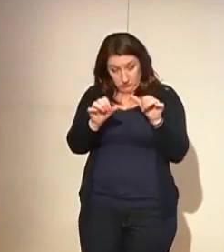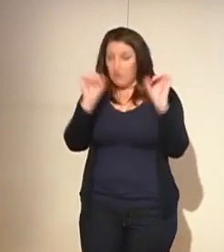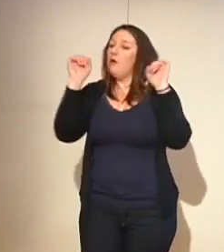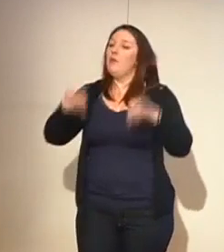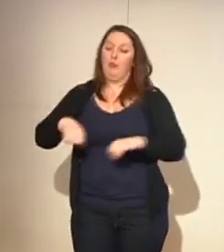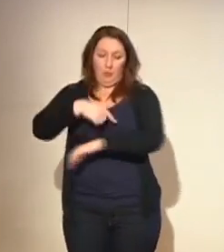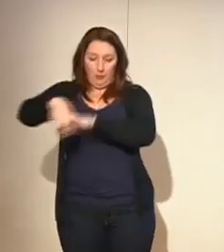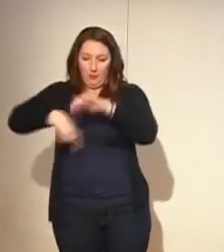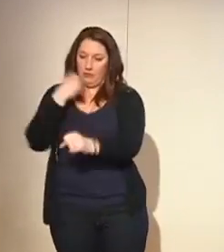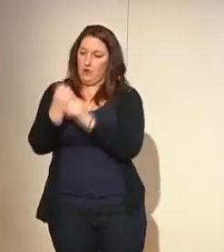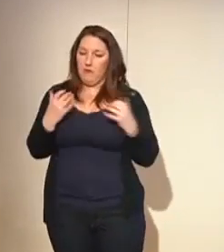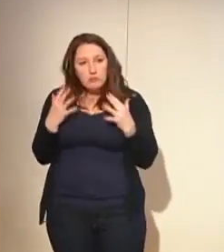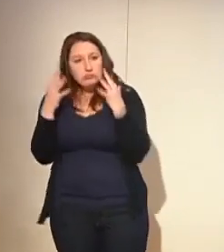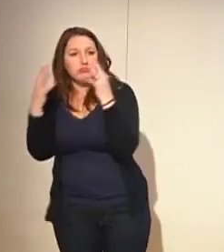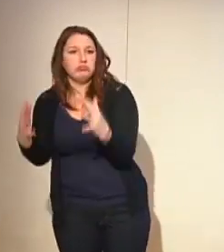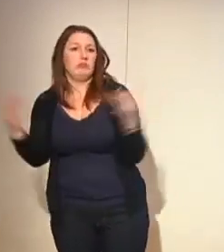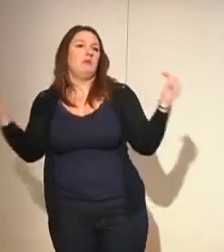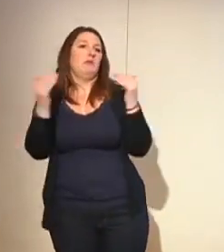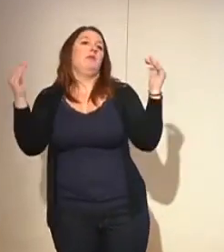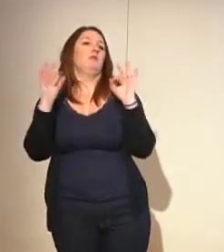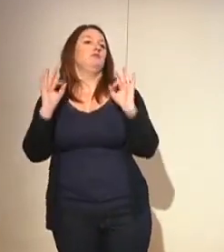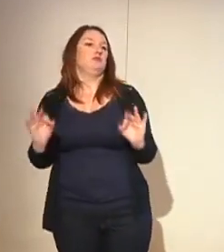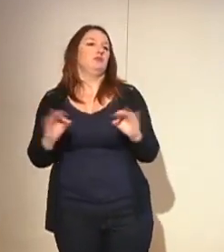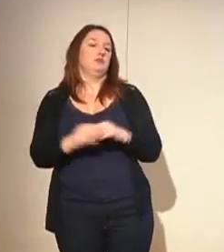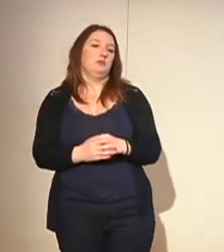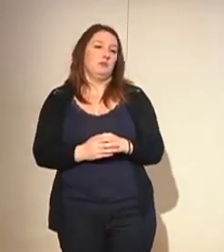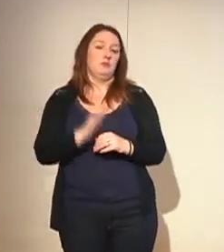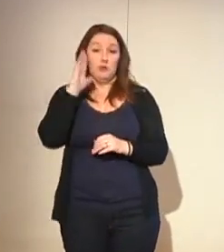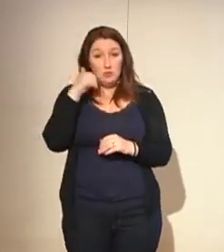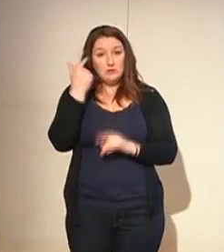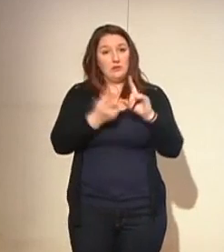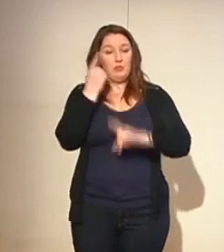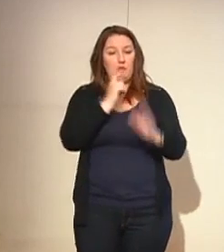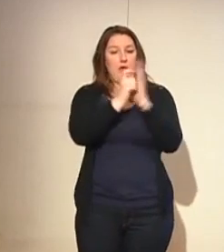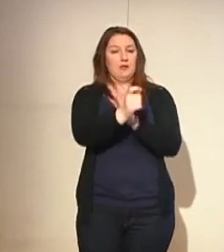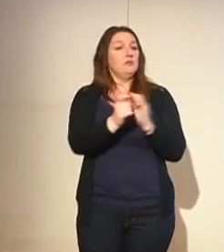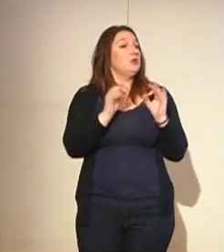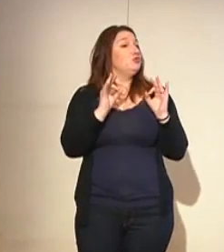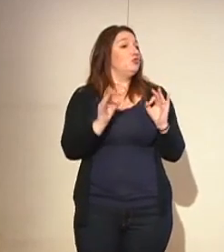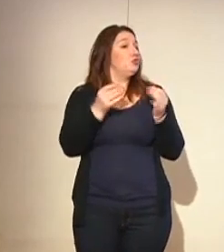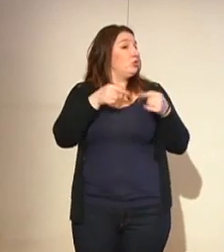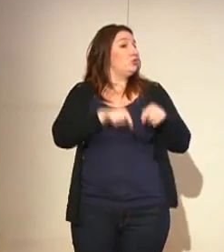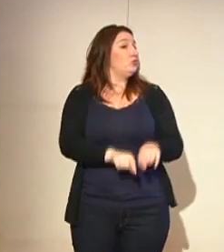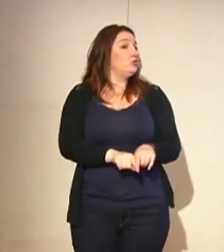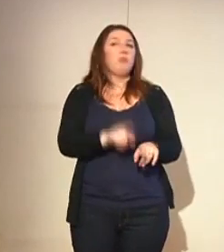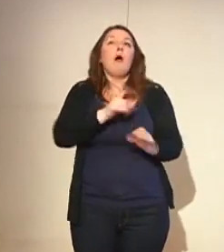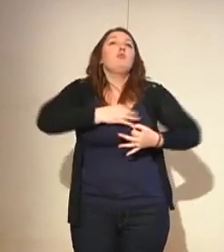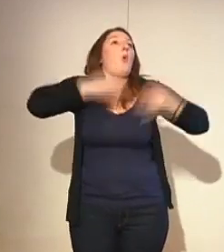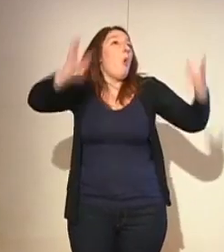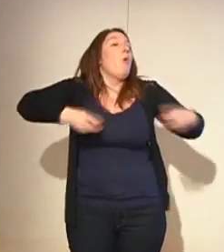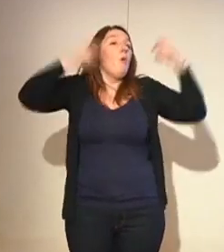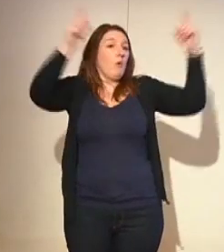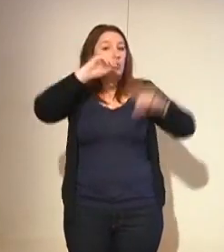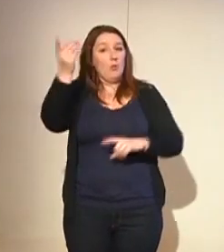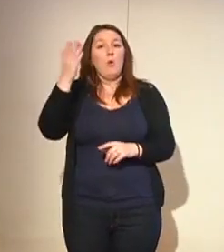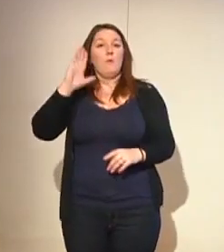du temps consacré au service de la collectivité cette cette indemnisation doit être juste sans excès mais sans que l'exercice du mandat ne